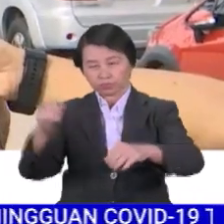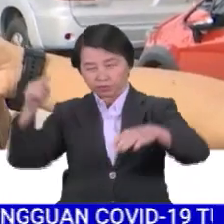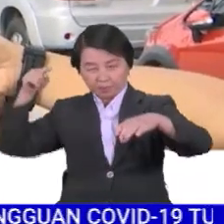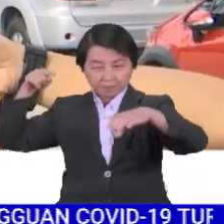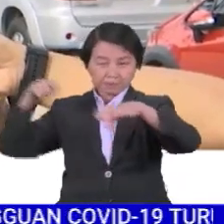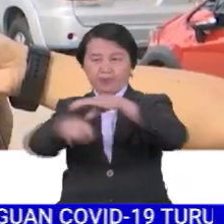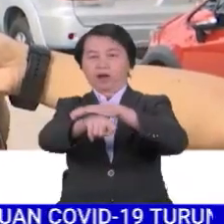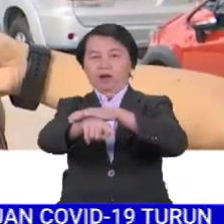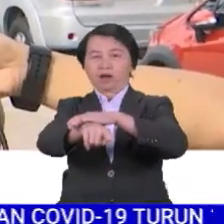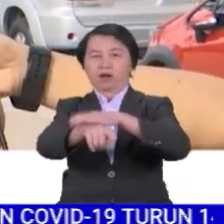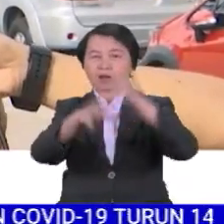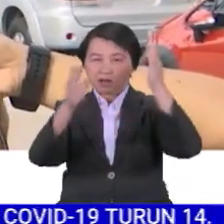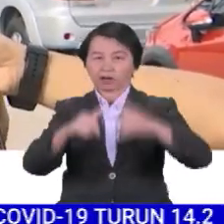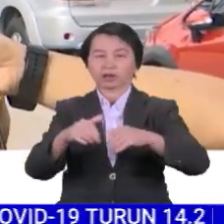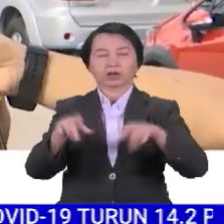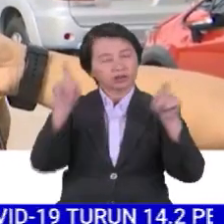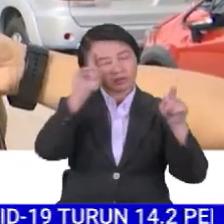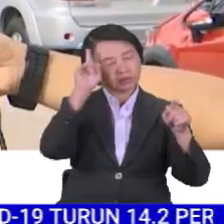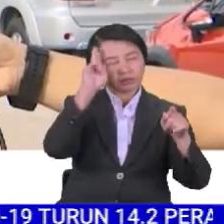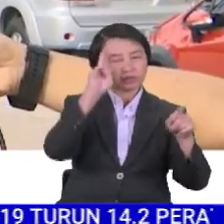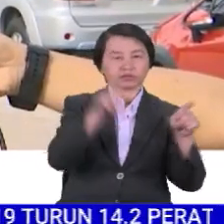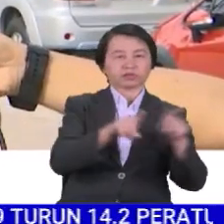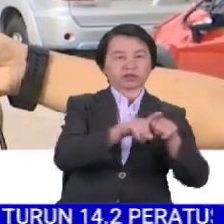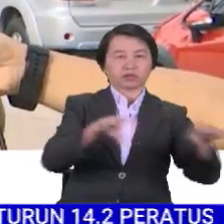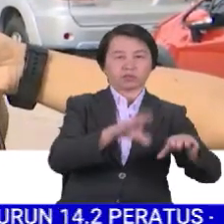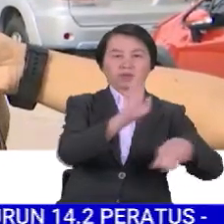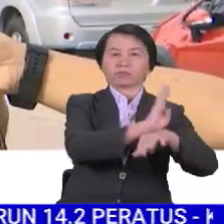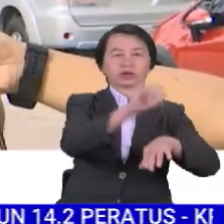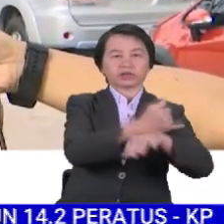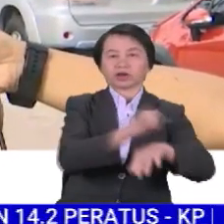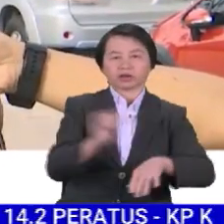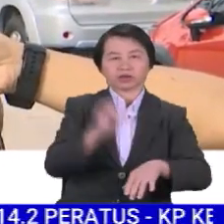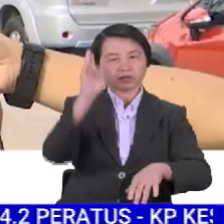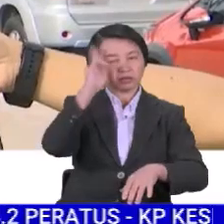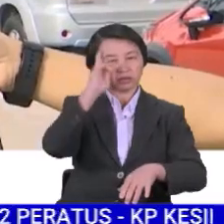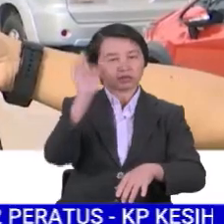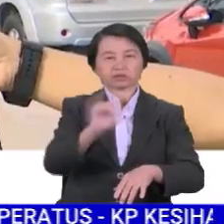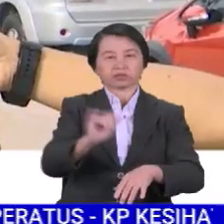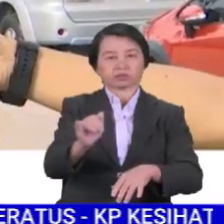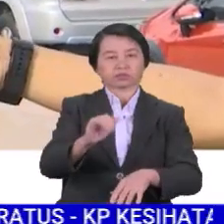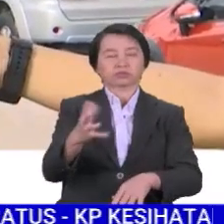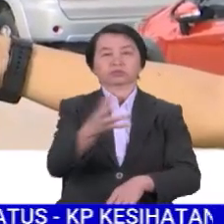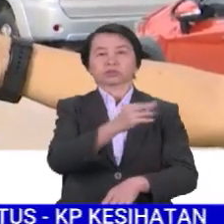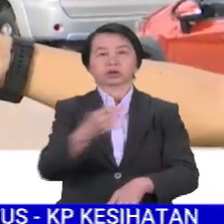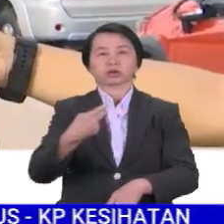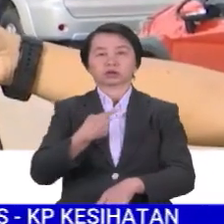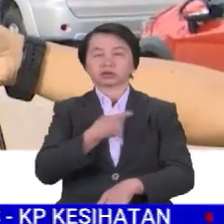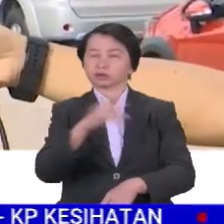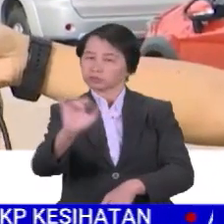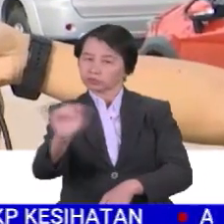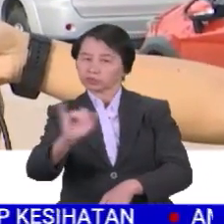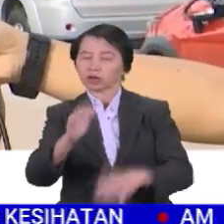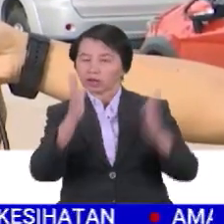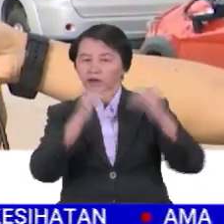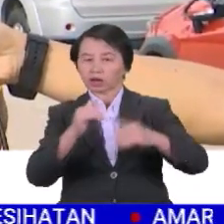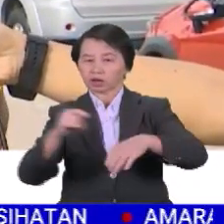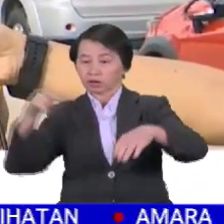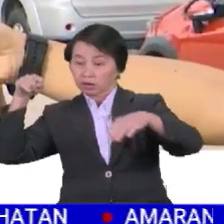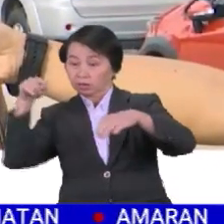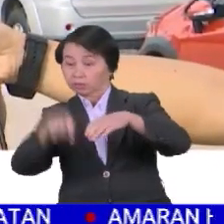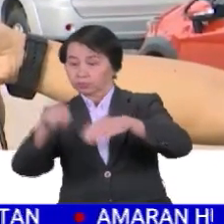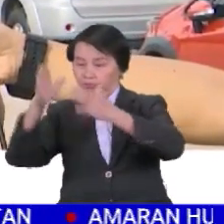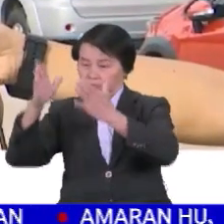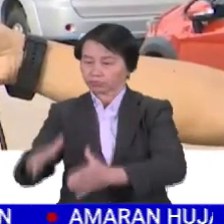Ganggu lah sebagaimana yang dilakukan di studio Bukit Jalil dan kita juga harap striker kita